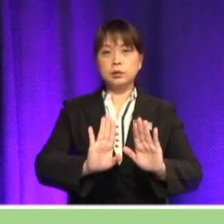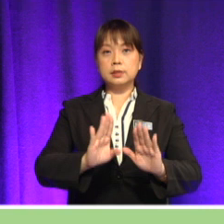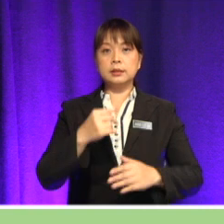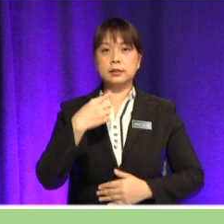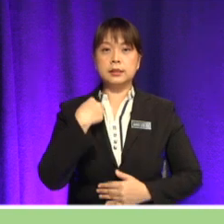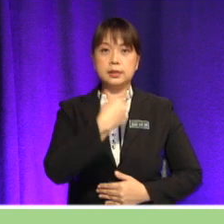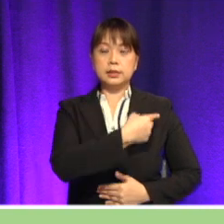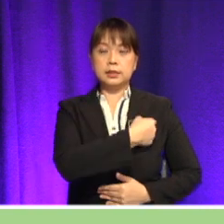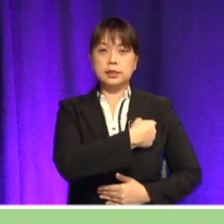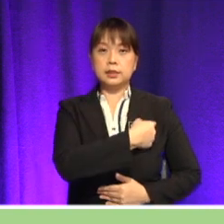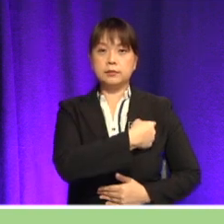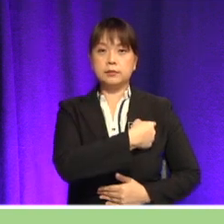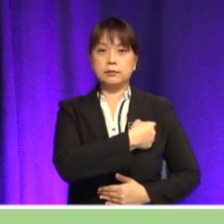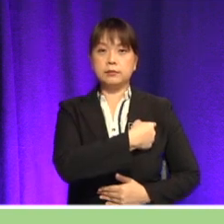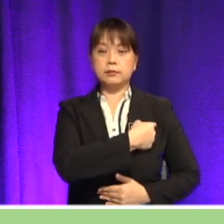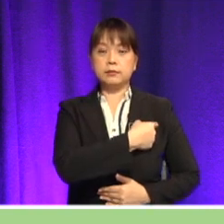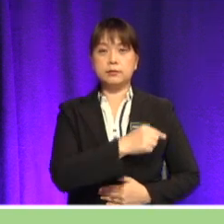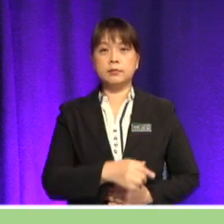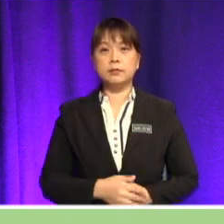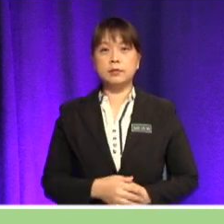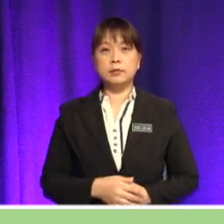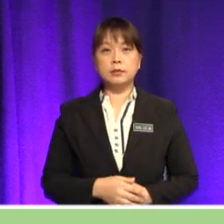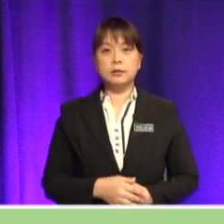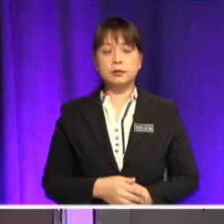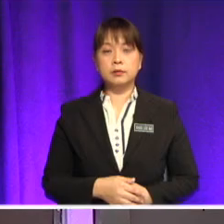tersedulah tertolaklah dan sangat bahagia